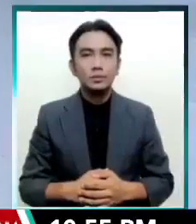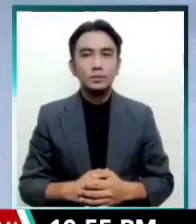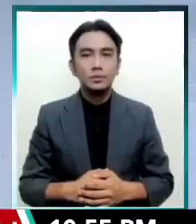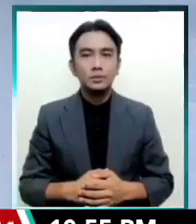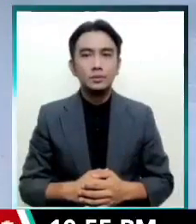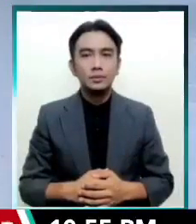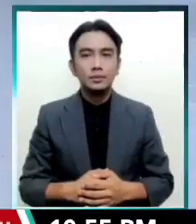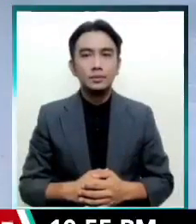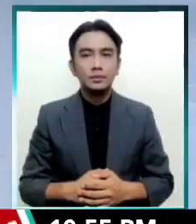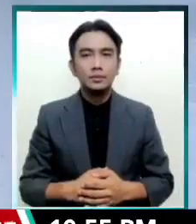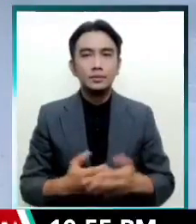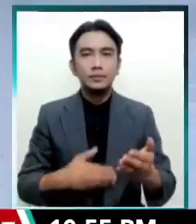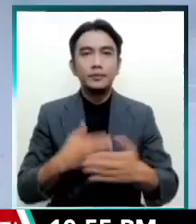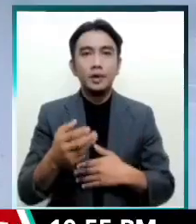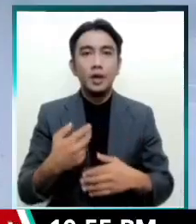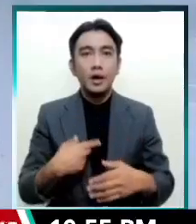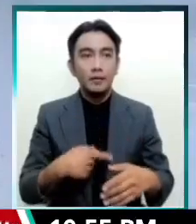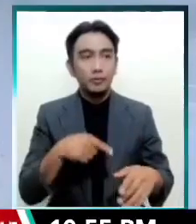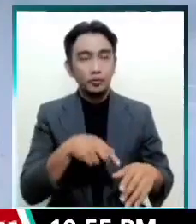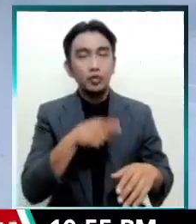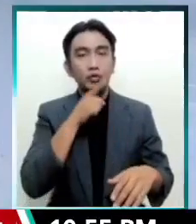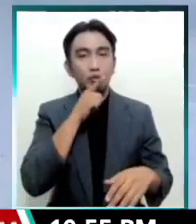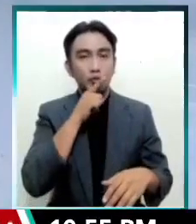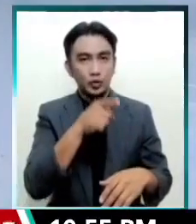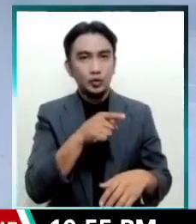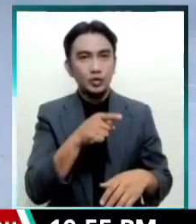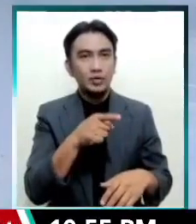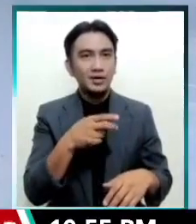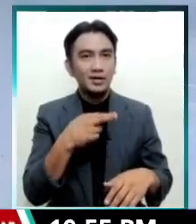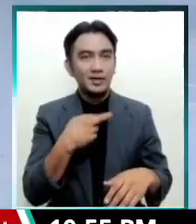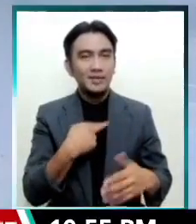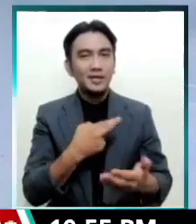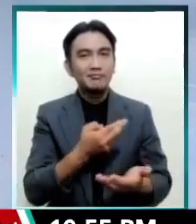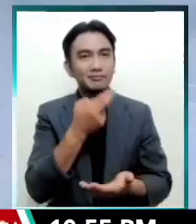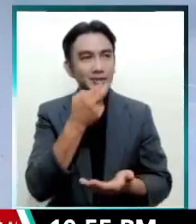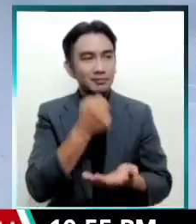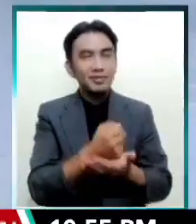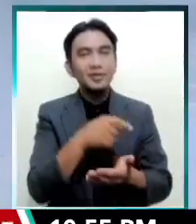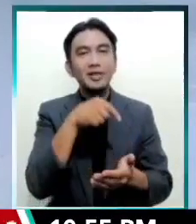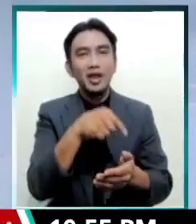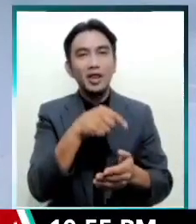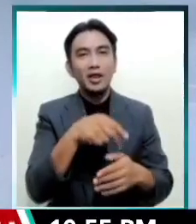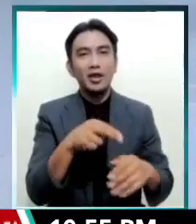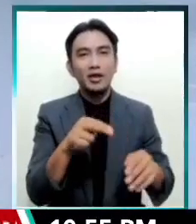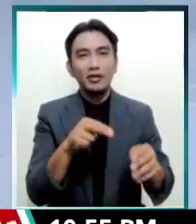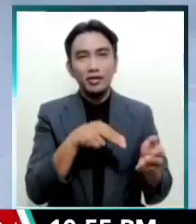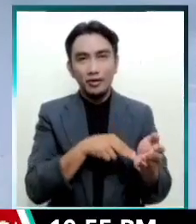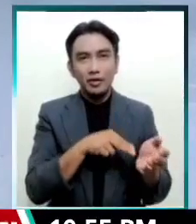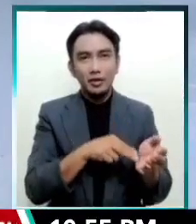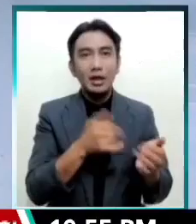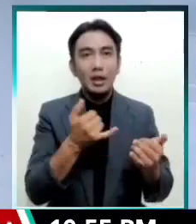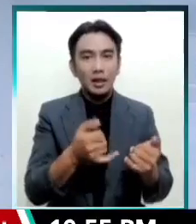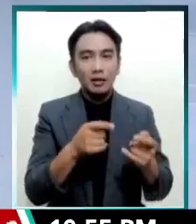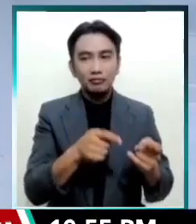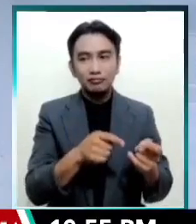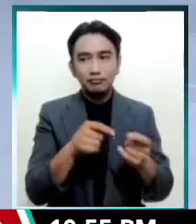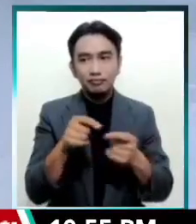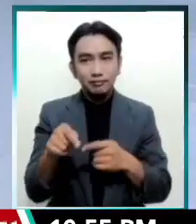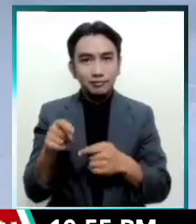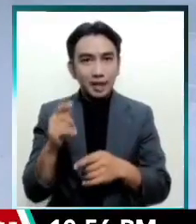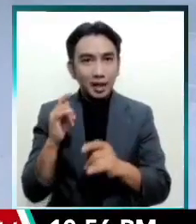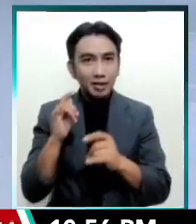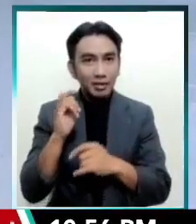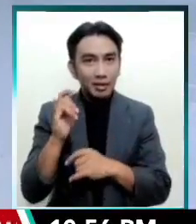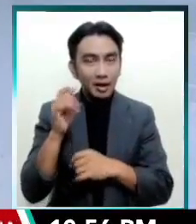isang registered nurse ang nakipagsapalaran sa lansangan ng Baguio City bilang isang taxi driver. Di lang yan, dahil isa